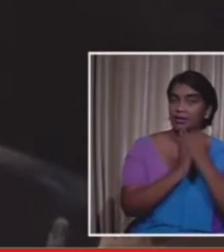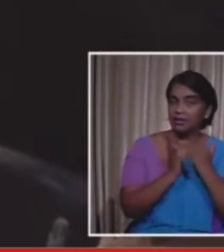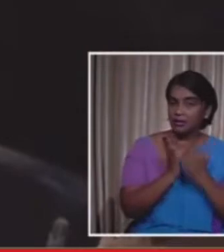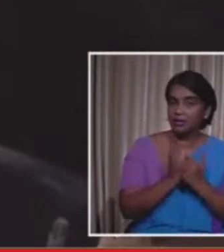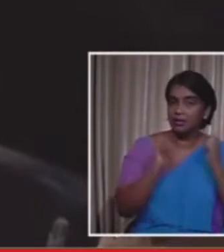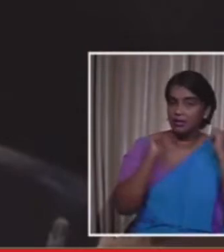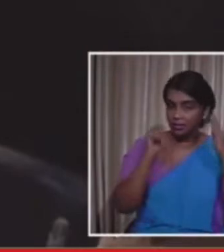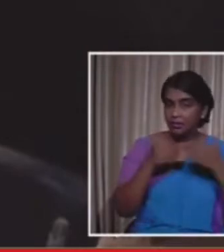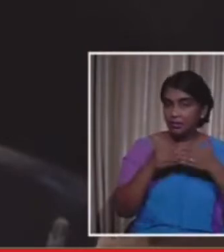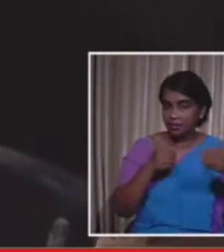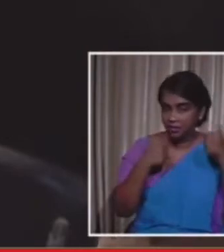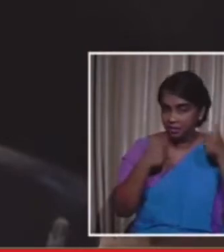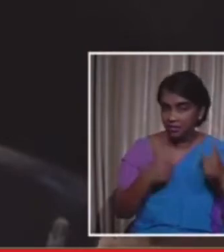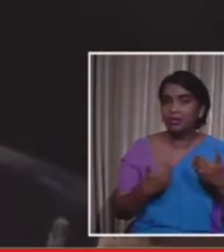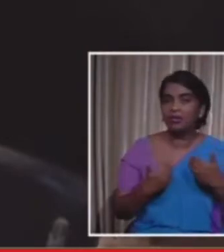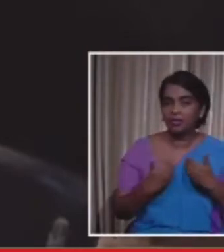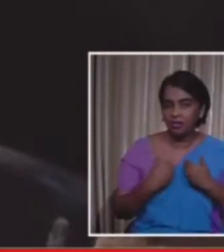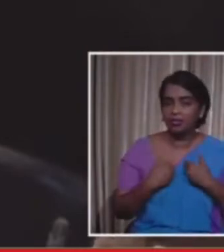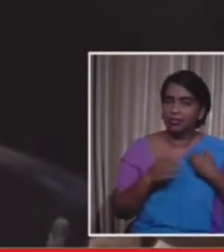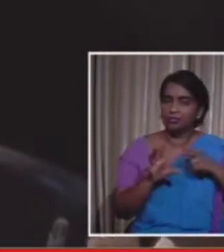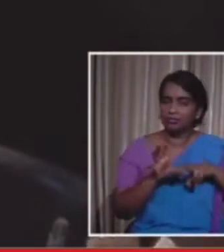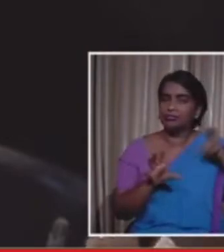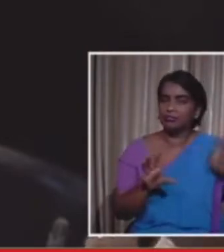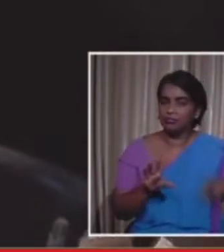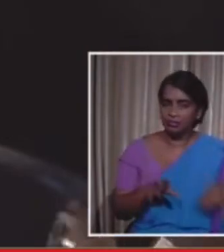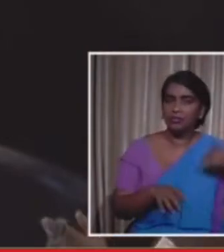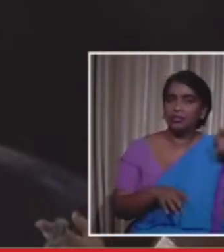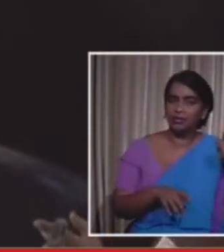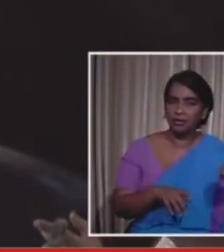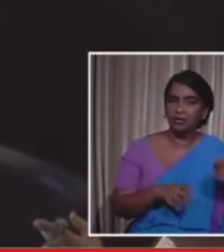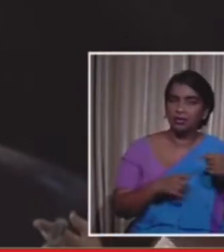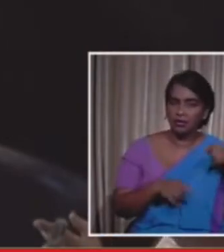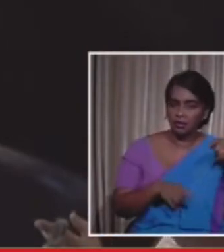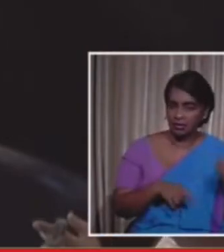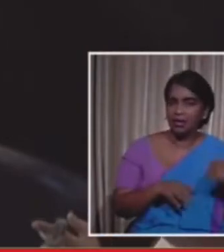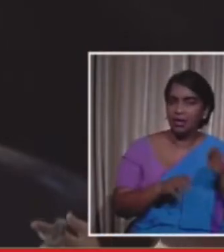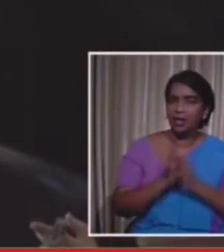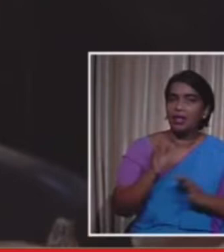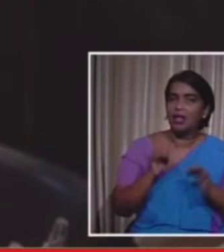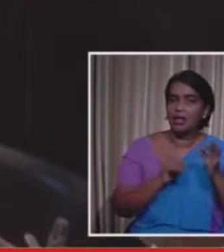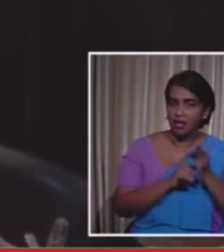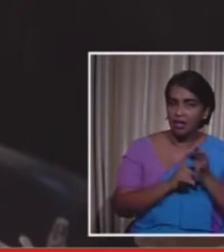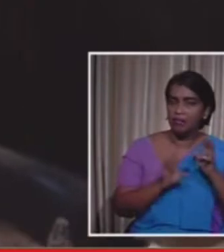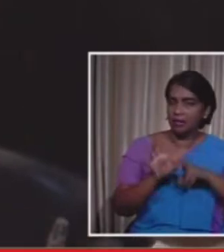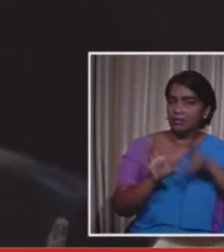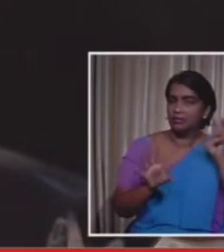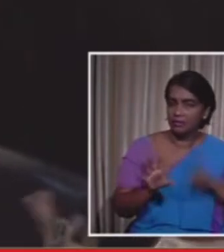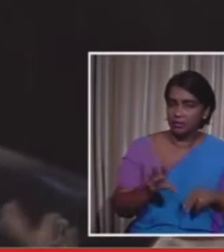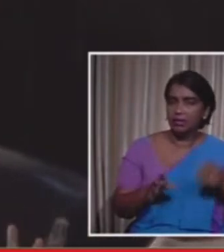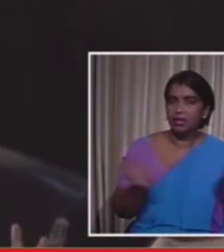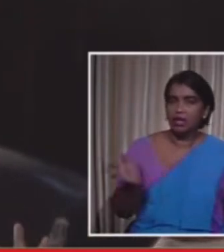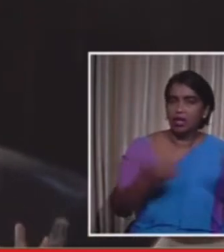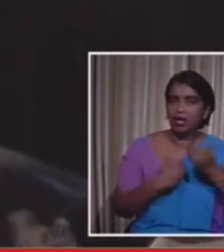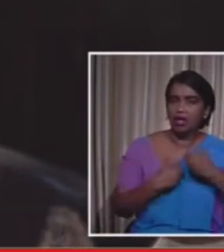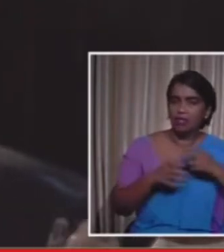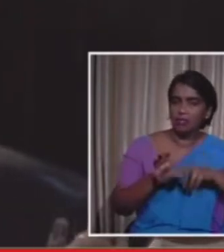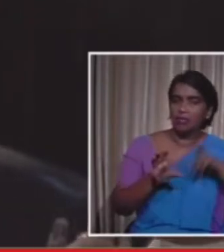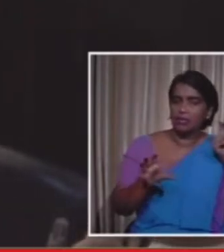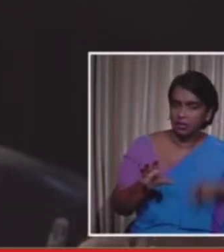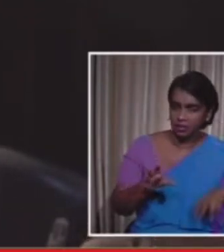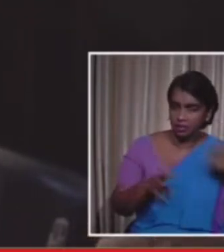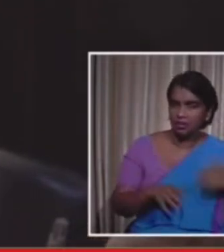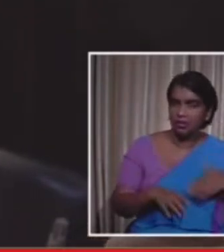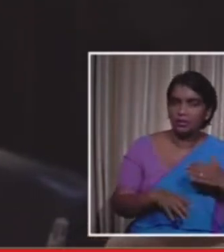සාර්ථක වෙනවා නම් මම ඉල්ලලාස් වෙනවා. එතකොට මං හිතන්නේ මේ ඇමතිවරුත් ඉල්ලලාස් වෙනවා. අපි ඔක්කොම ඉල්ලලාස් වෙලා